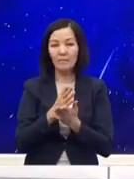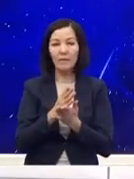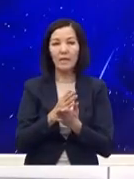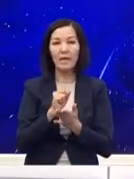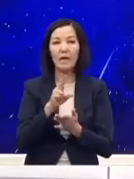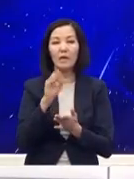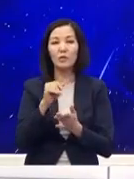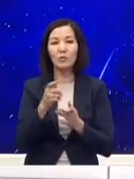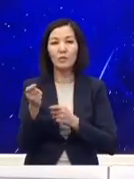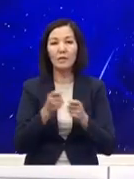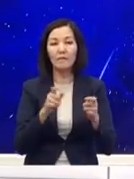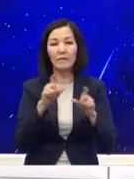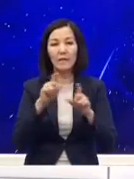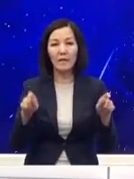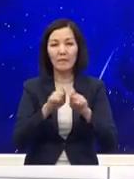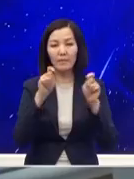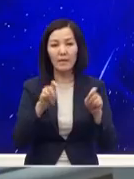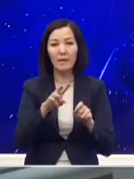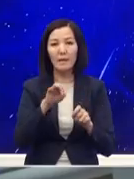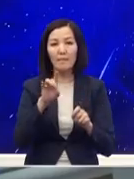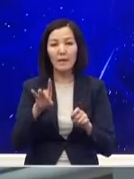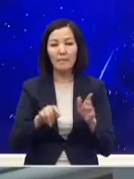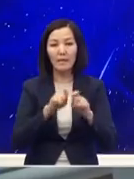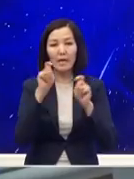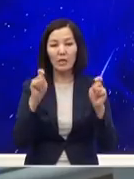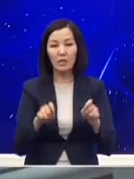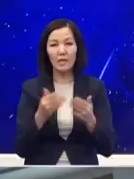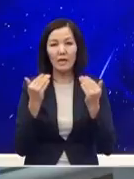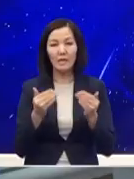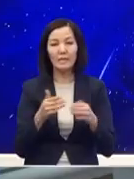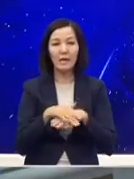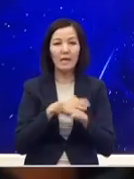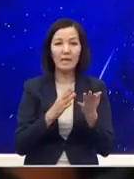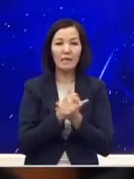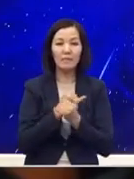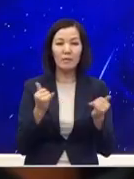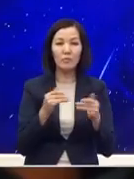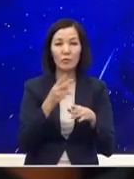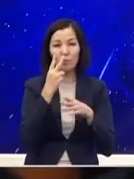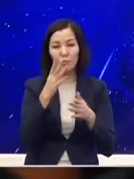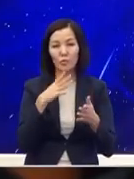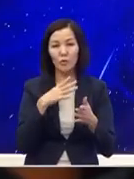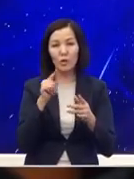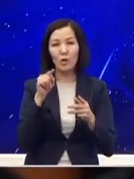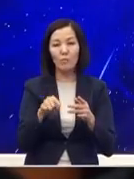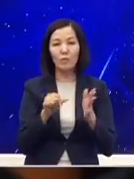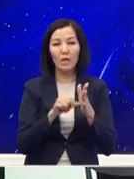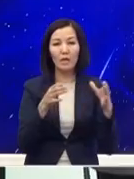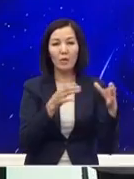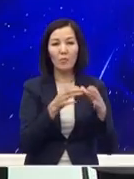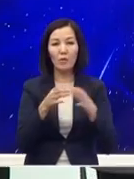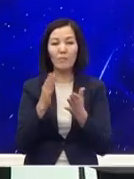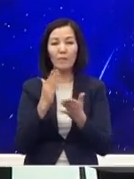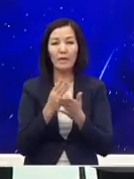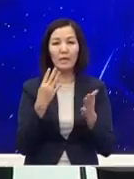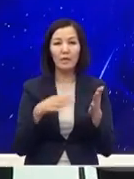аудандағы сервистік әкімдік бейл мамырда ашылған. Жетсулық тілшілер орталықтағы халқа қызмет көрсету барысын көрді. Мұнда 6 бөлім бар.